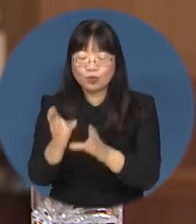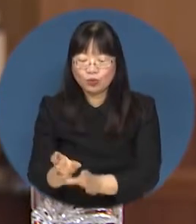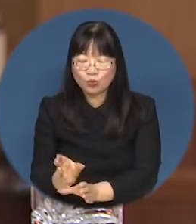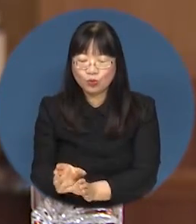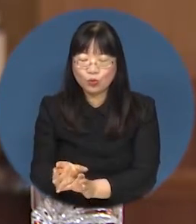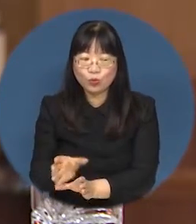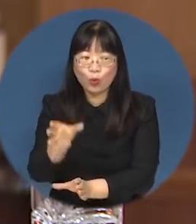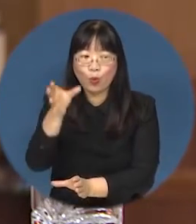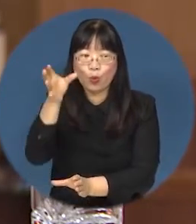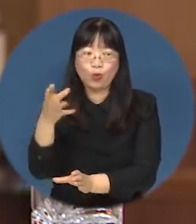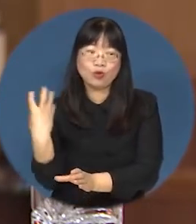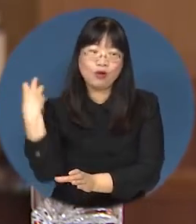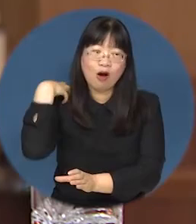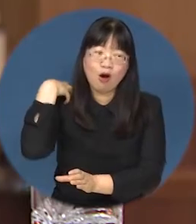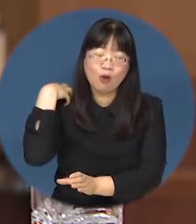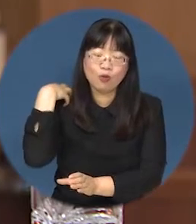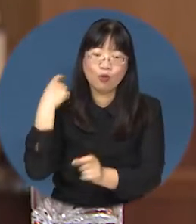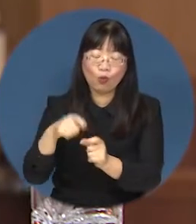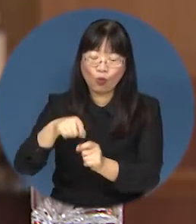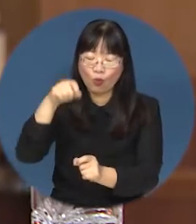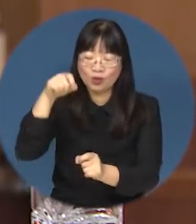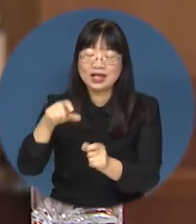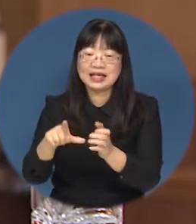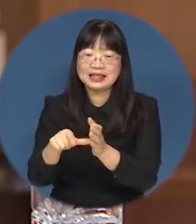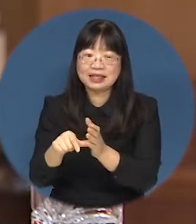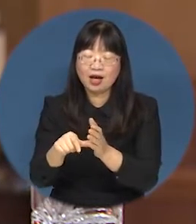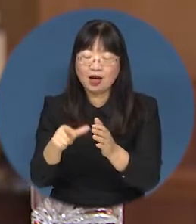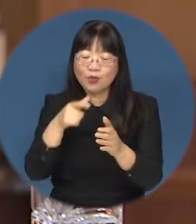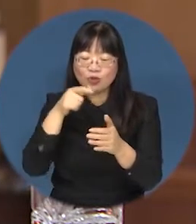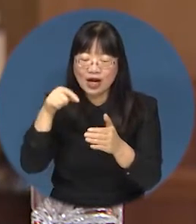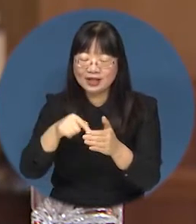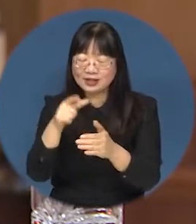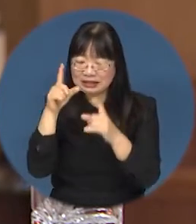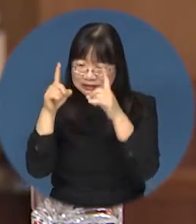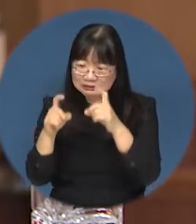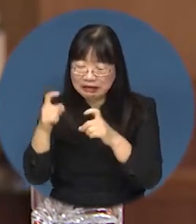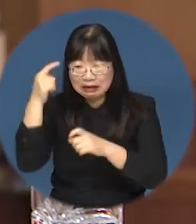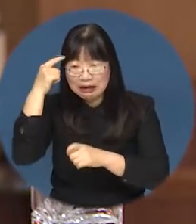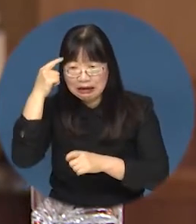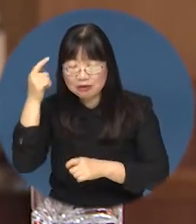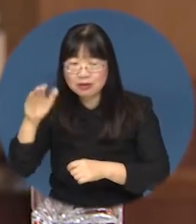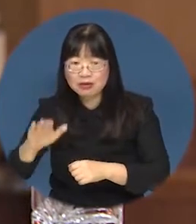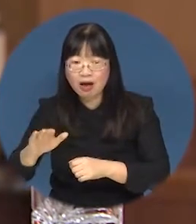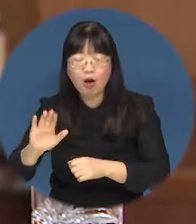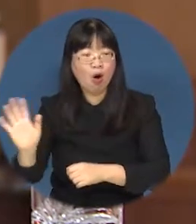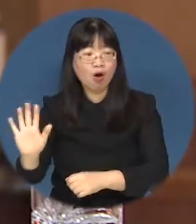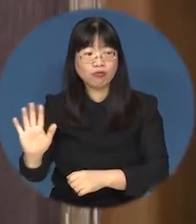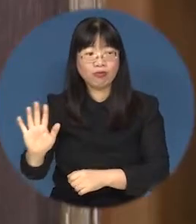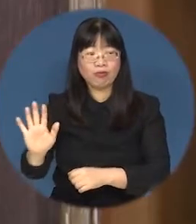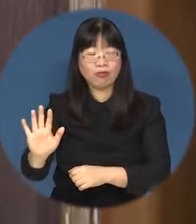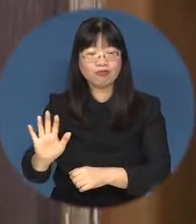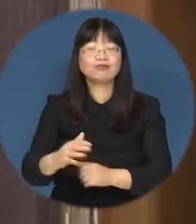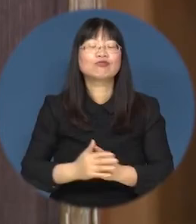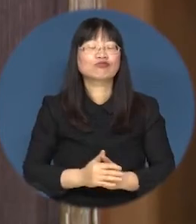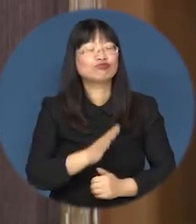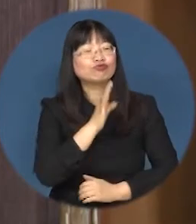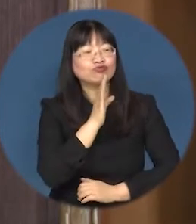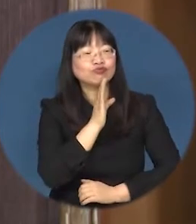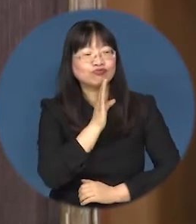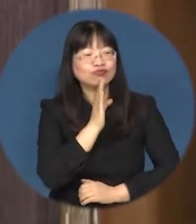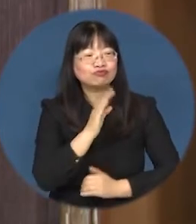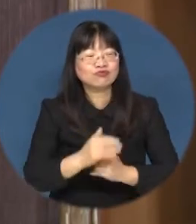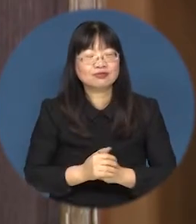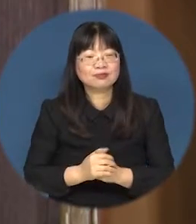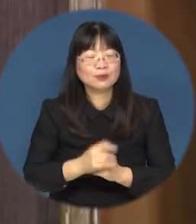전부 다 하고서 오랜 시간 물속에서 찍는 거라고 생각했는데 예. 그게 아니라면서요? 그렇지 않습니다. 왜냐하면